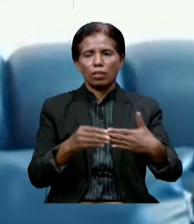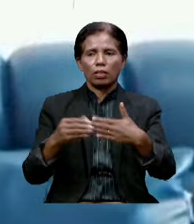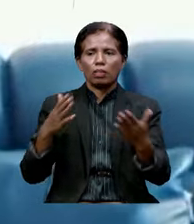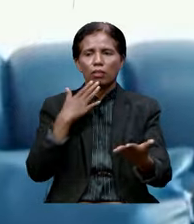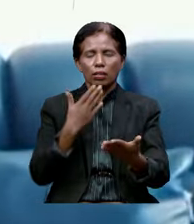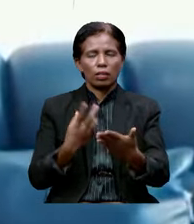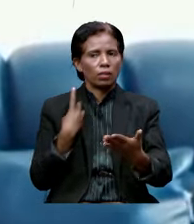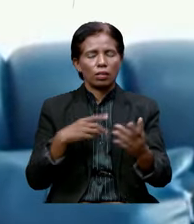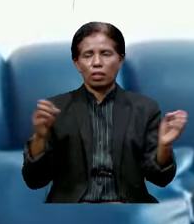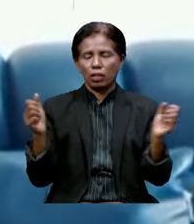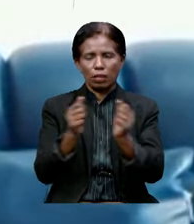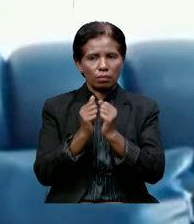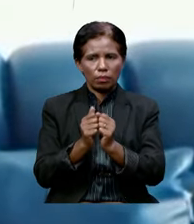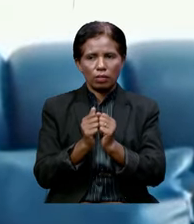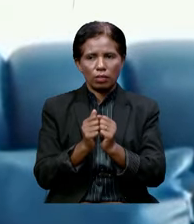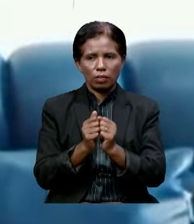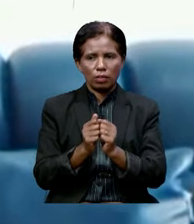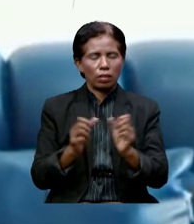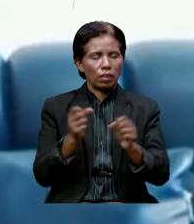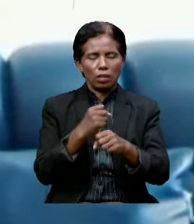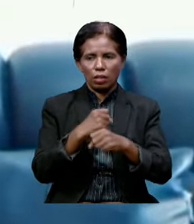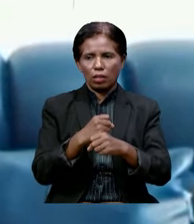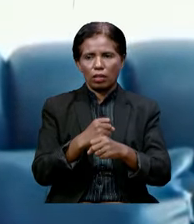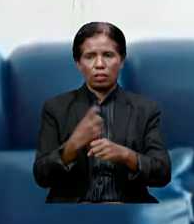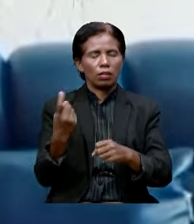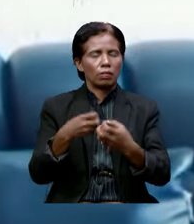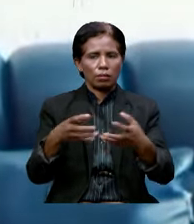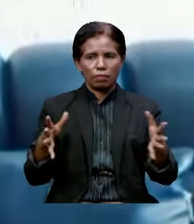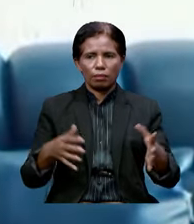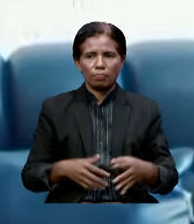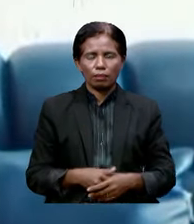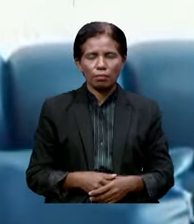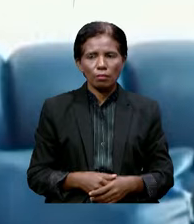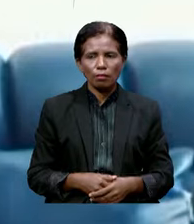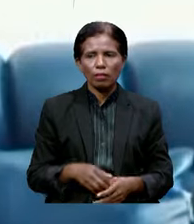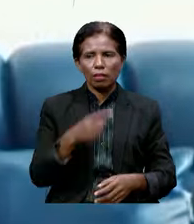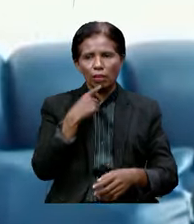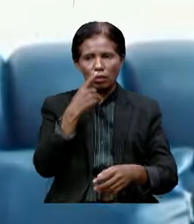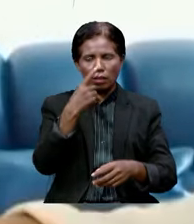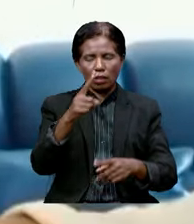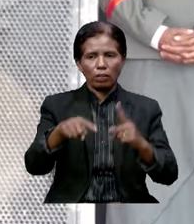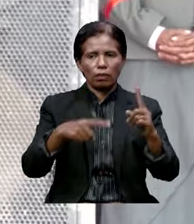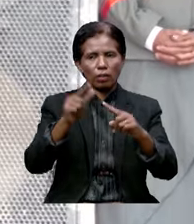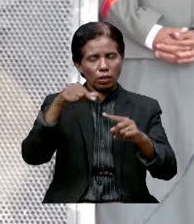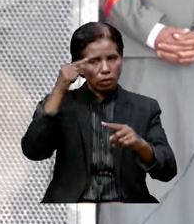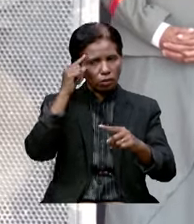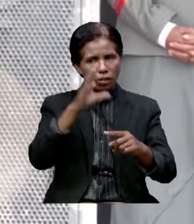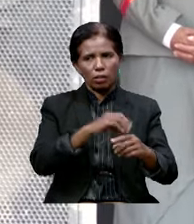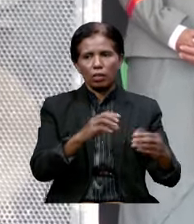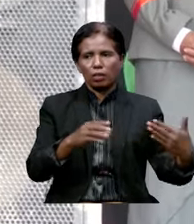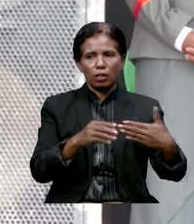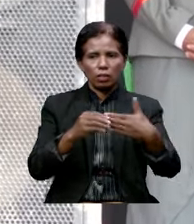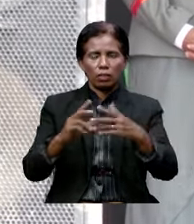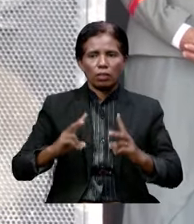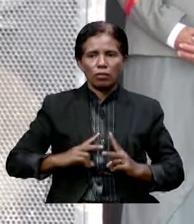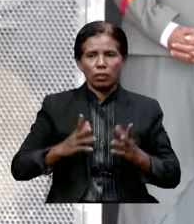la mutu, se la halte batida, se bel nam karitia. Rusa fui que esclarece ben hira governo la organiza